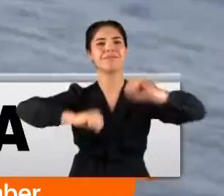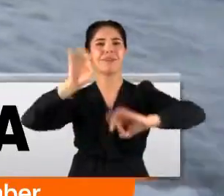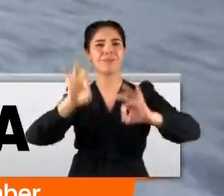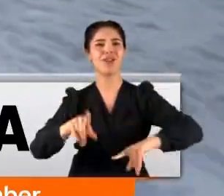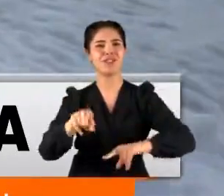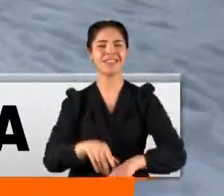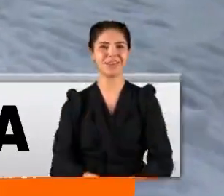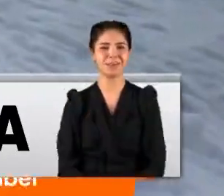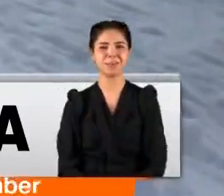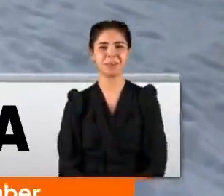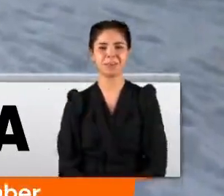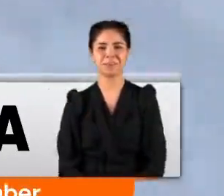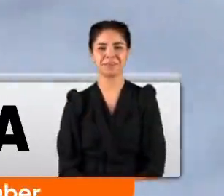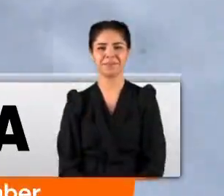giriyorlar.